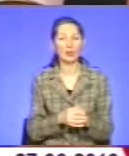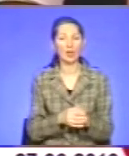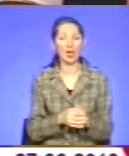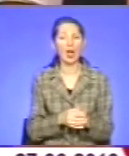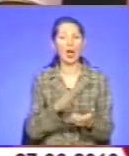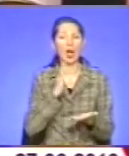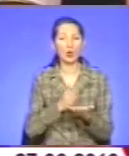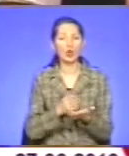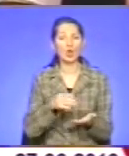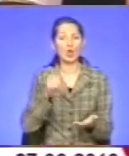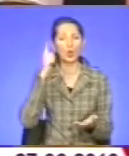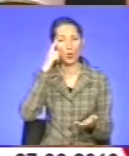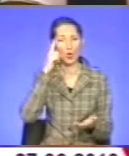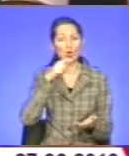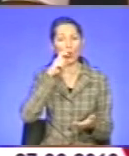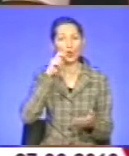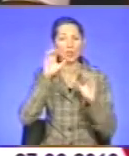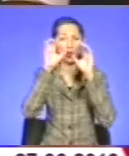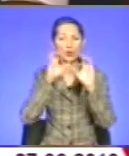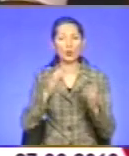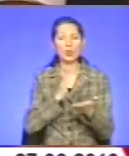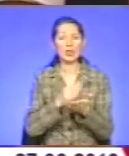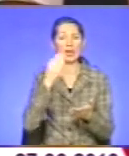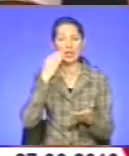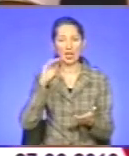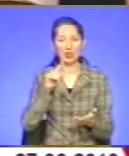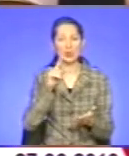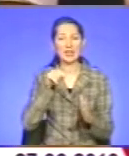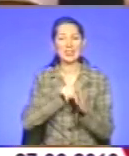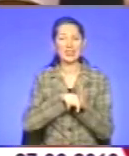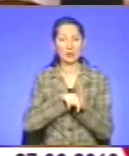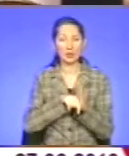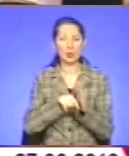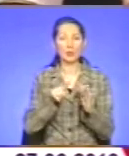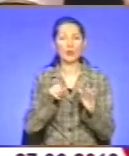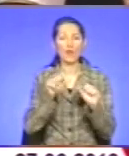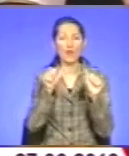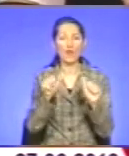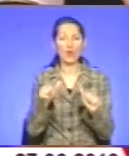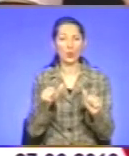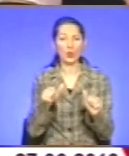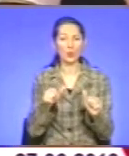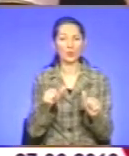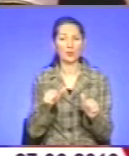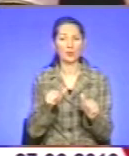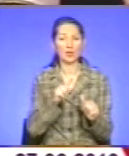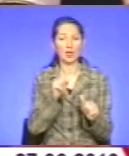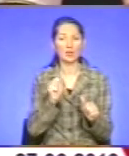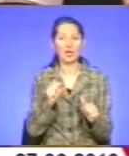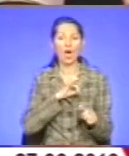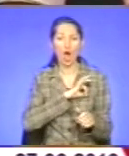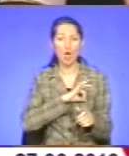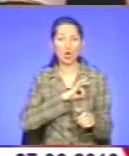Побутує думка, що українська конституція є кращою за змістом, за формою, за